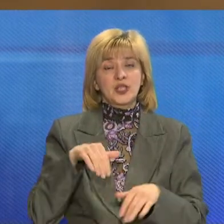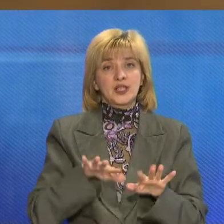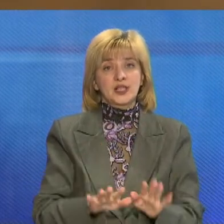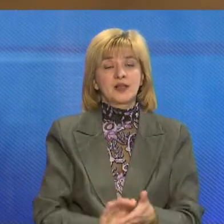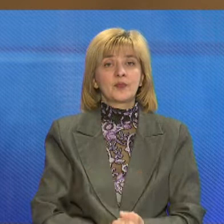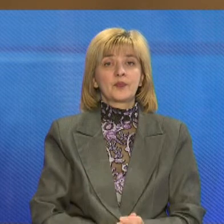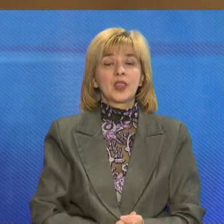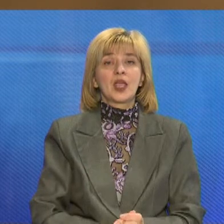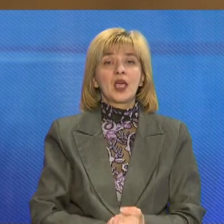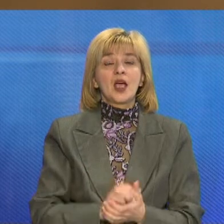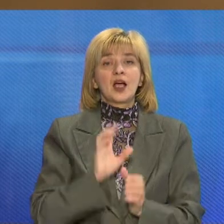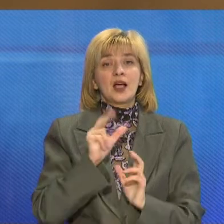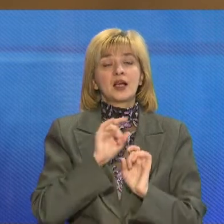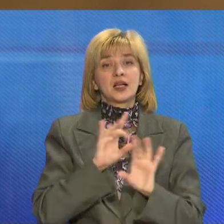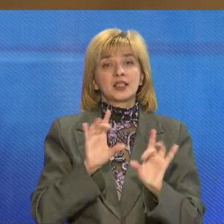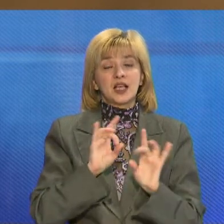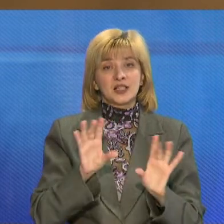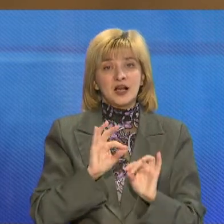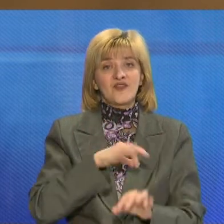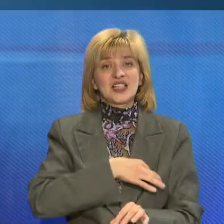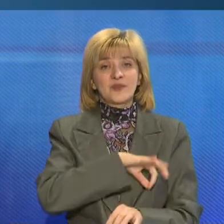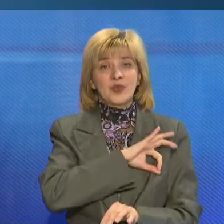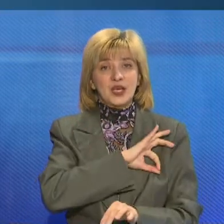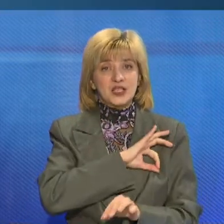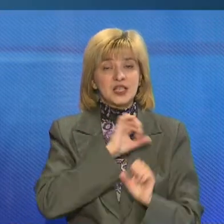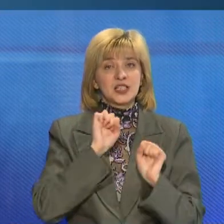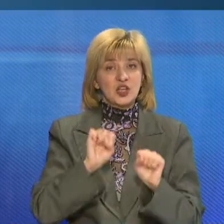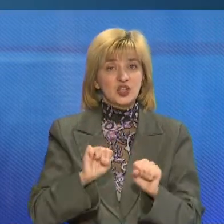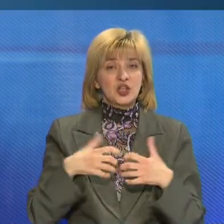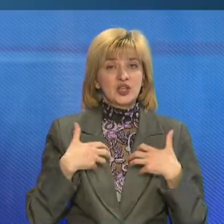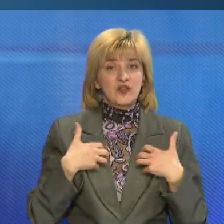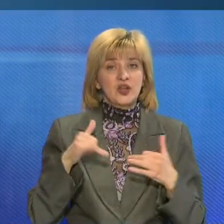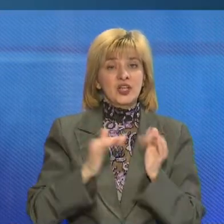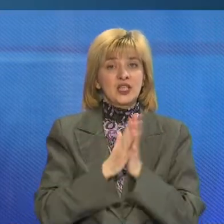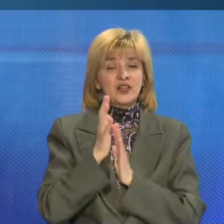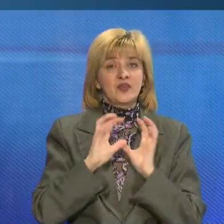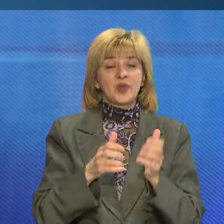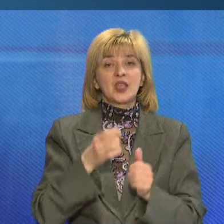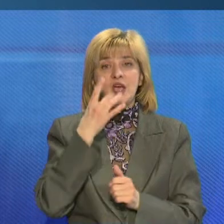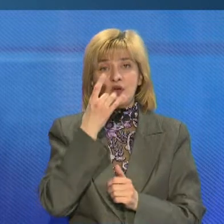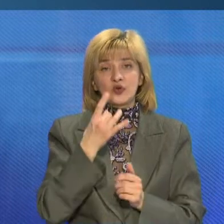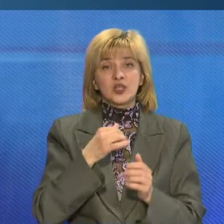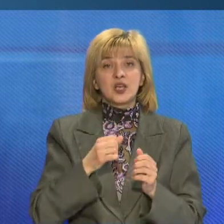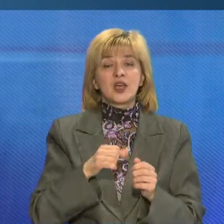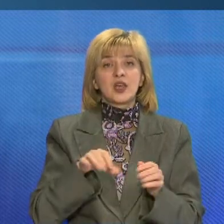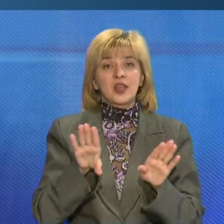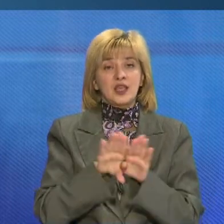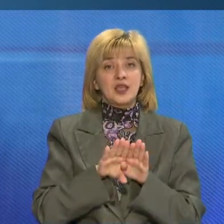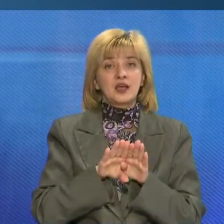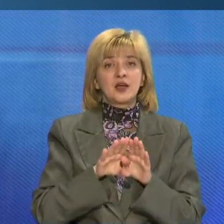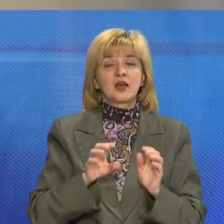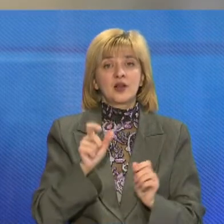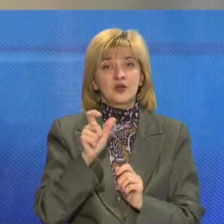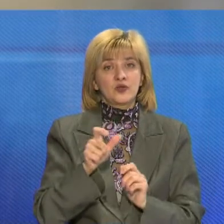Як расказалі ў абласной інспекцыі аховы жывёльнага і расліннага свету, на Гродзеншчыне электрабраканьераў затрымалі ўпершыню за некалькі гадоў.